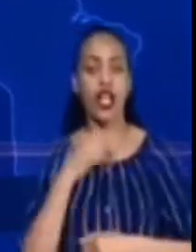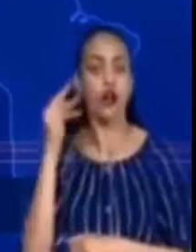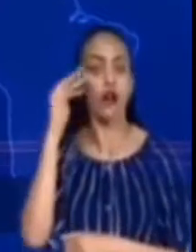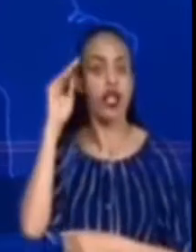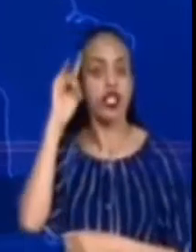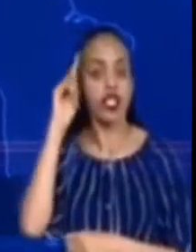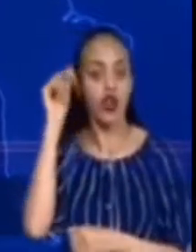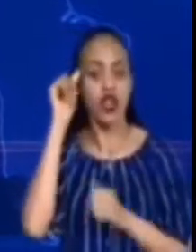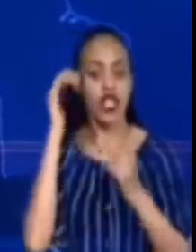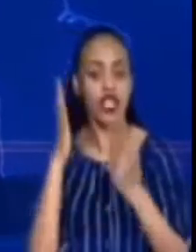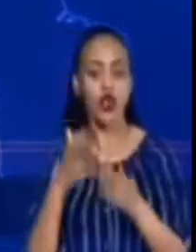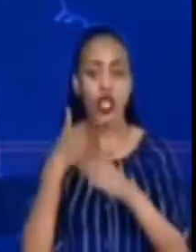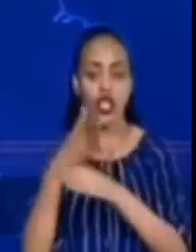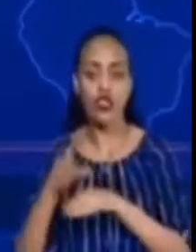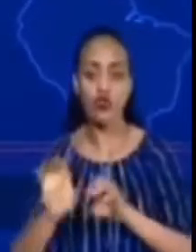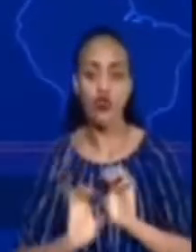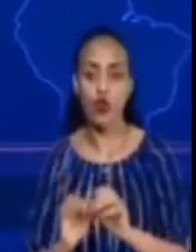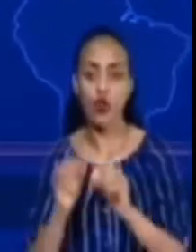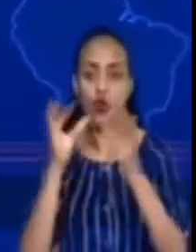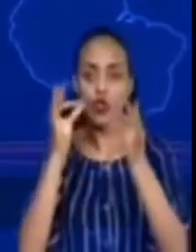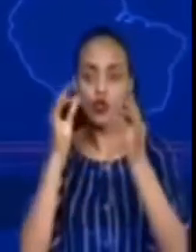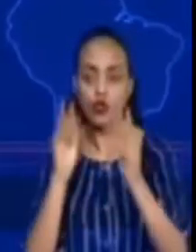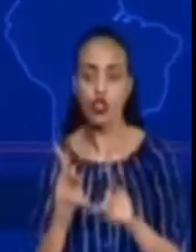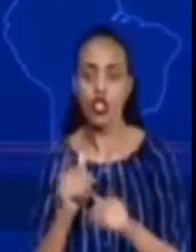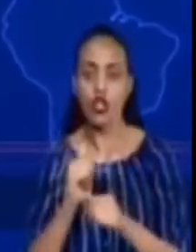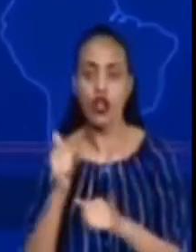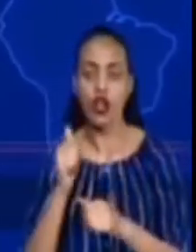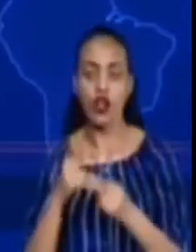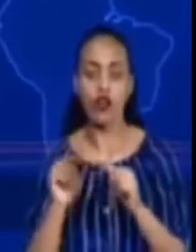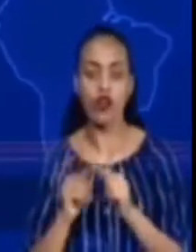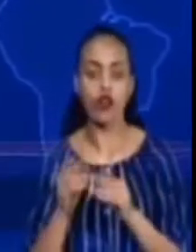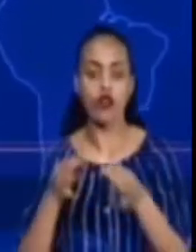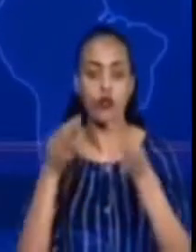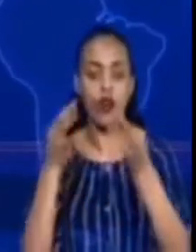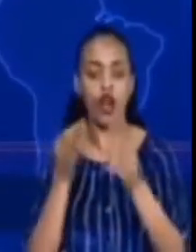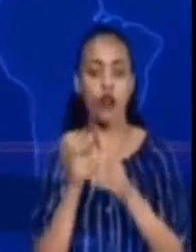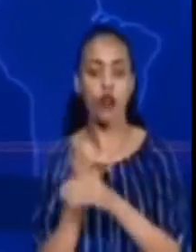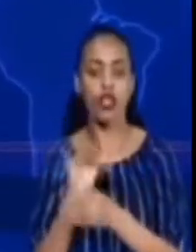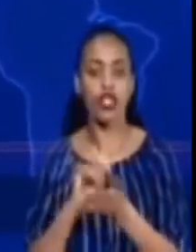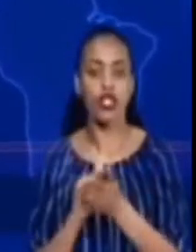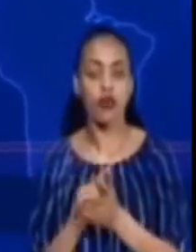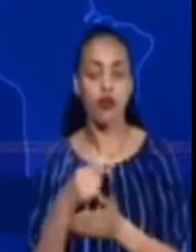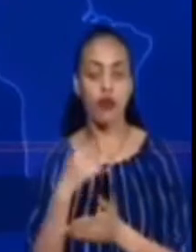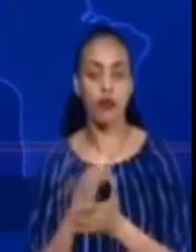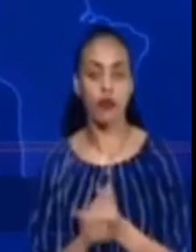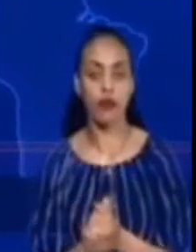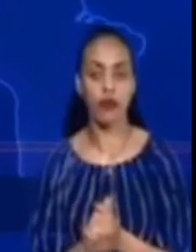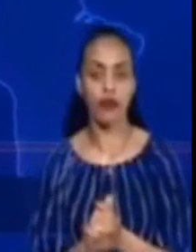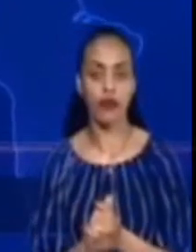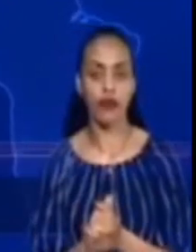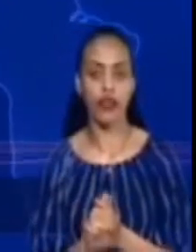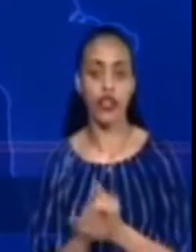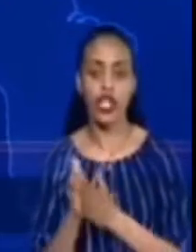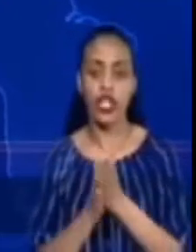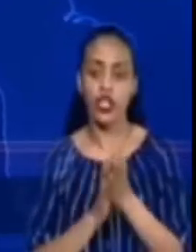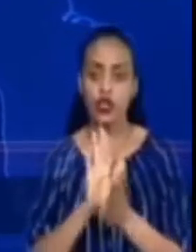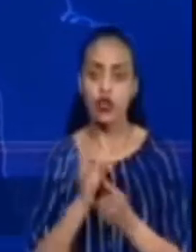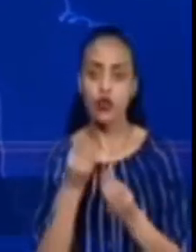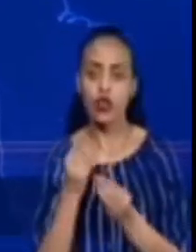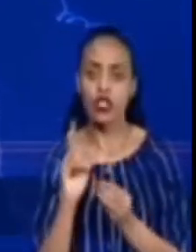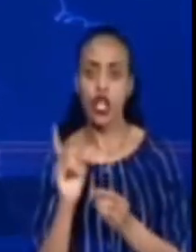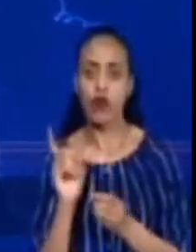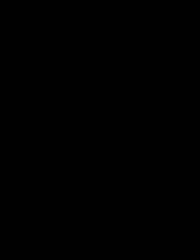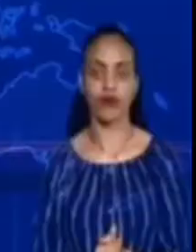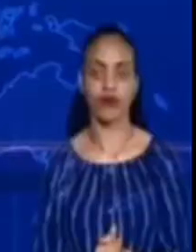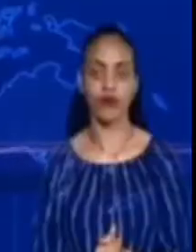صلى الله على محمد نبي صلى الله على محمد نبي امي غرمى تشكرو مسلمين عين ناغرم